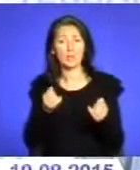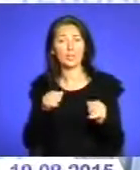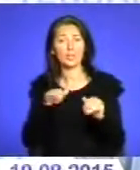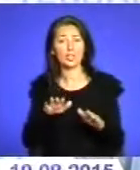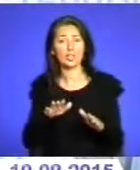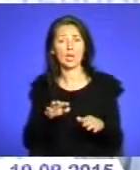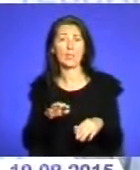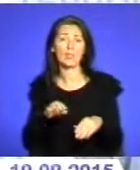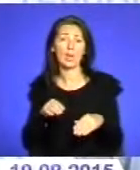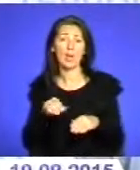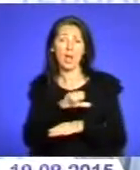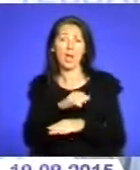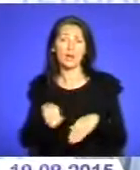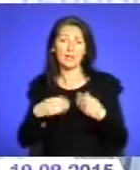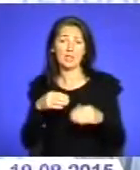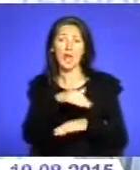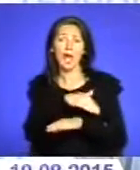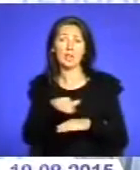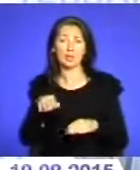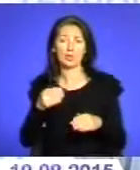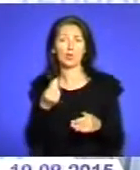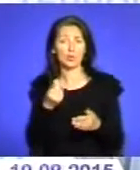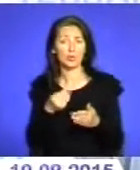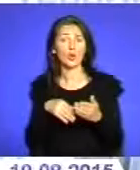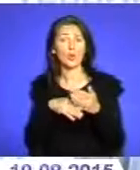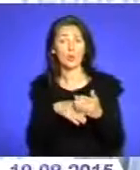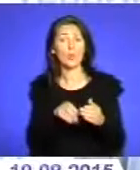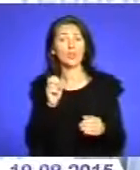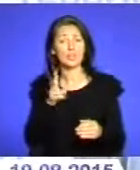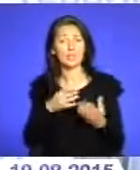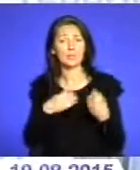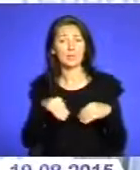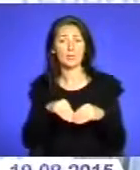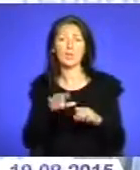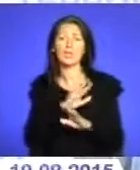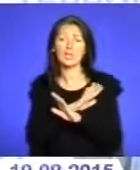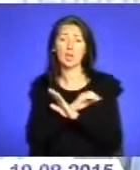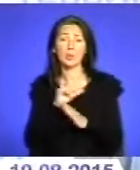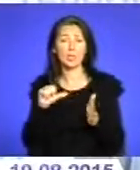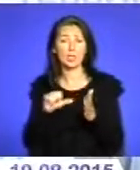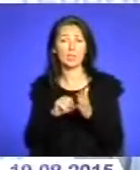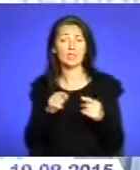допомоги членам сімей загиблих учасників антитерористичної операції для того, щоб